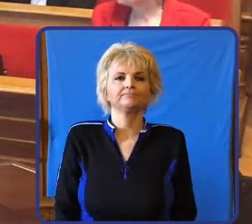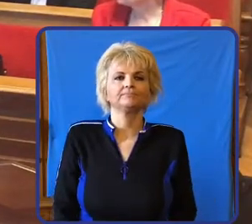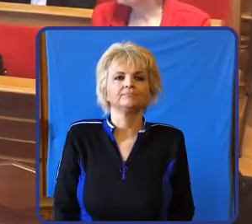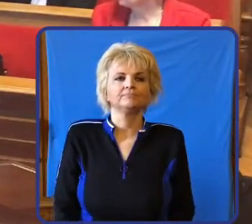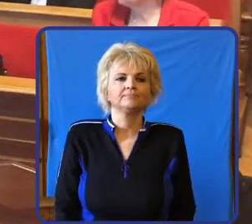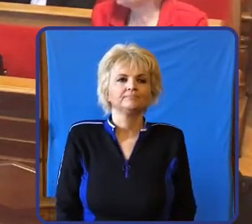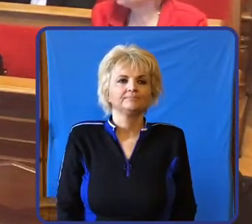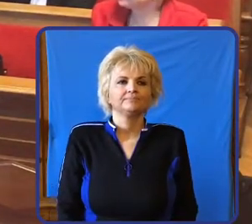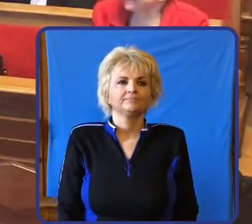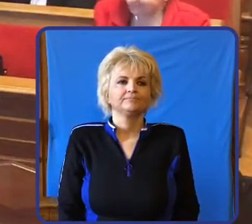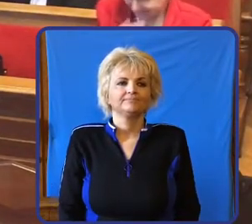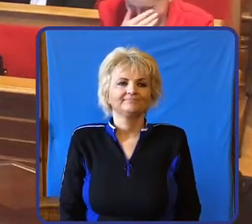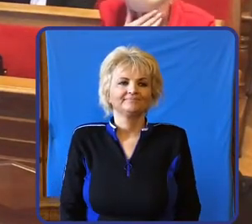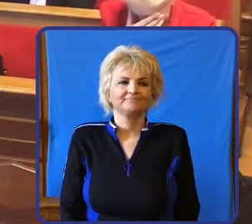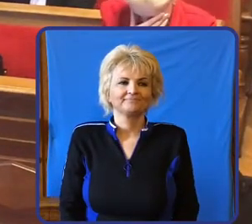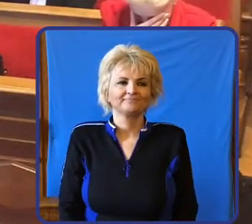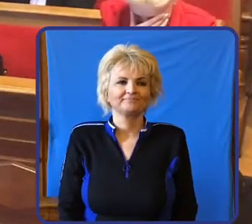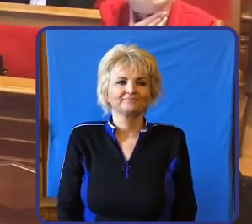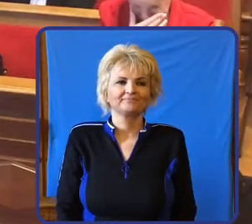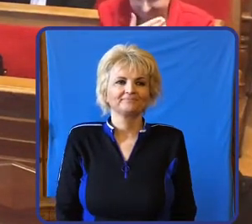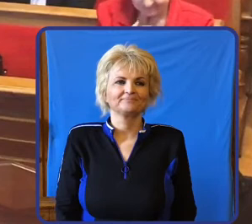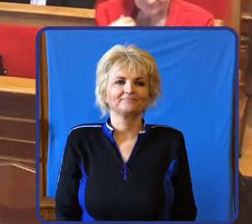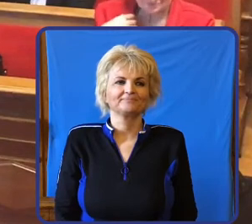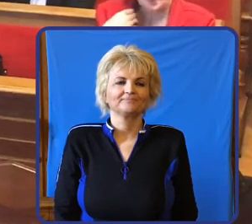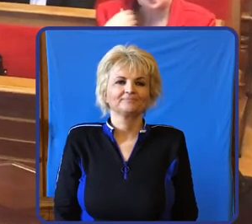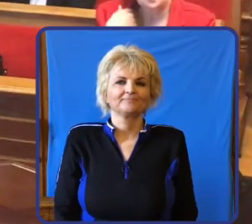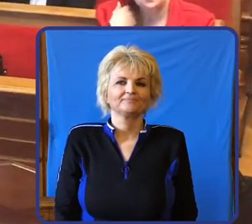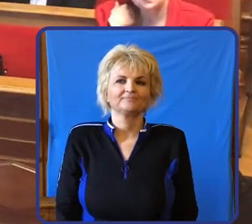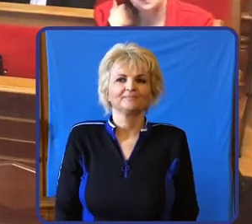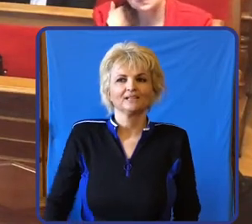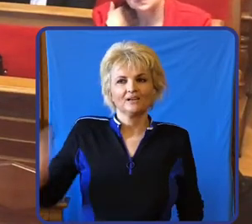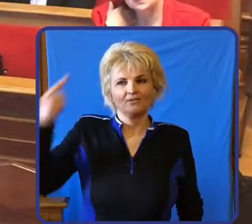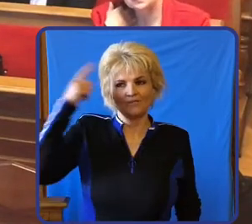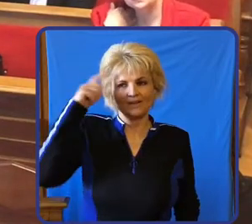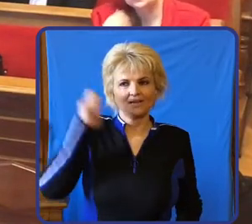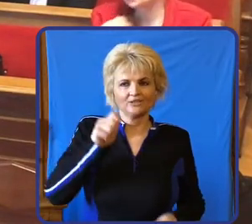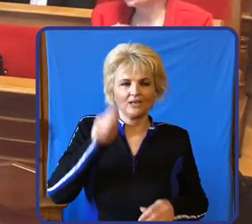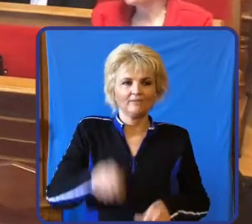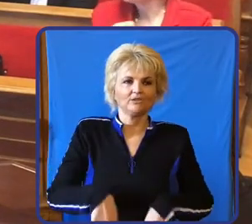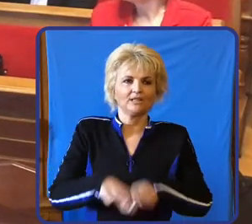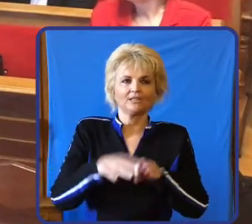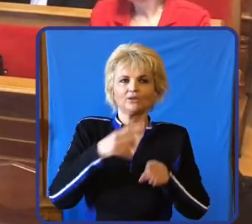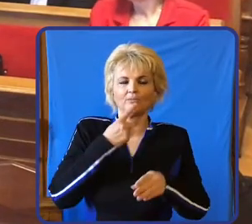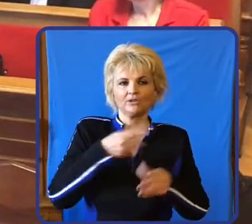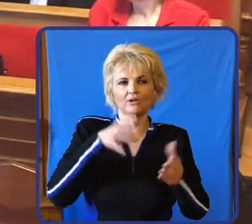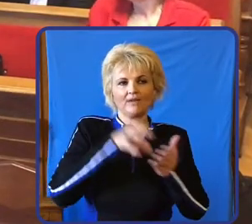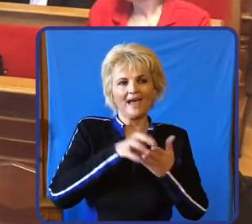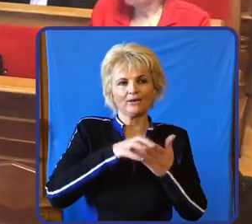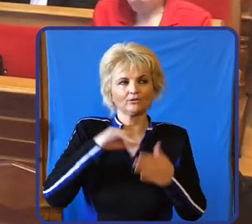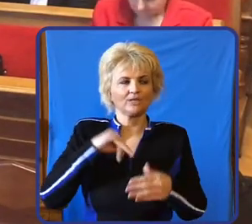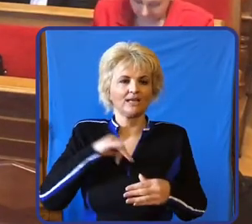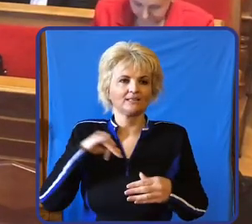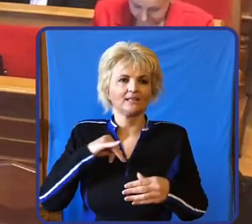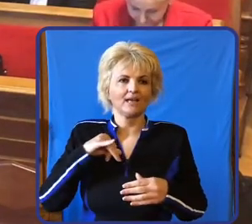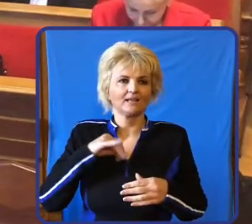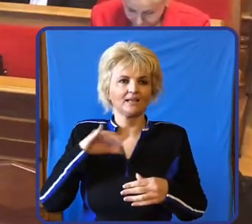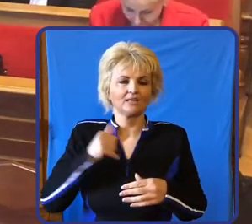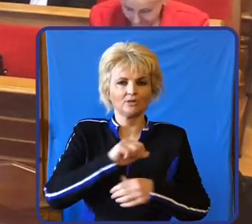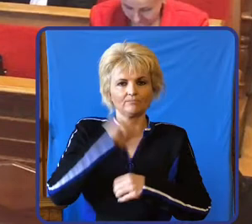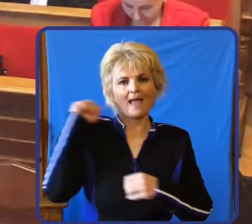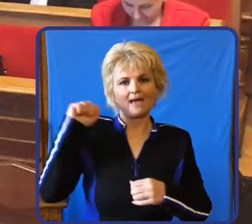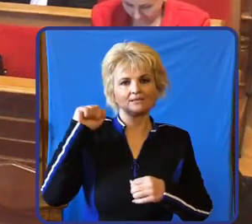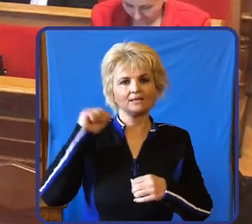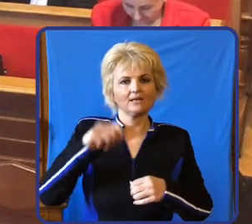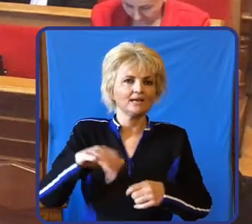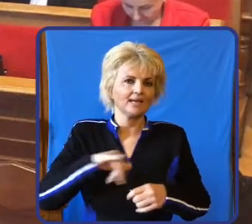végén kiukadni. Csak Fejes képviselőtársam mondja, hogy város érdek, meg párt